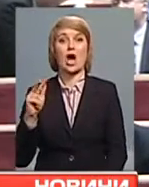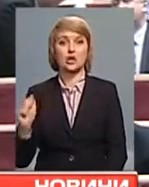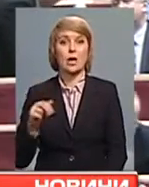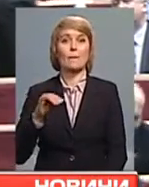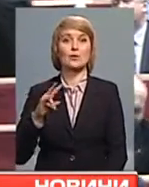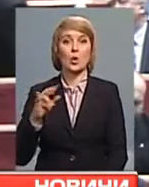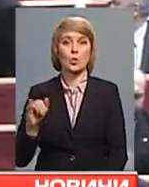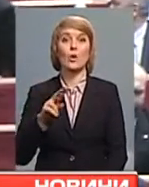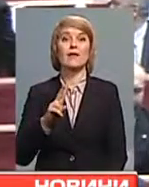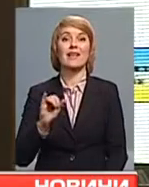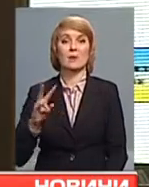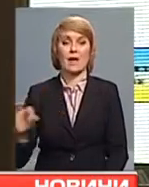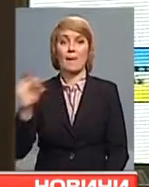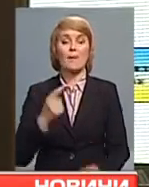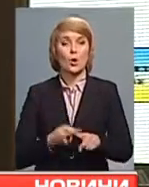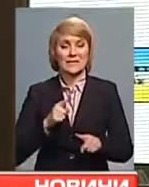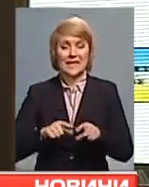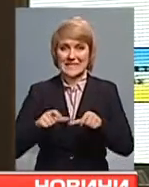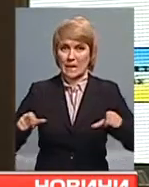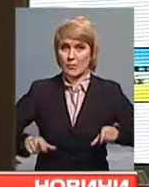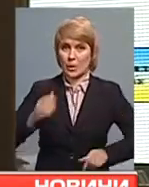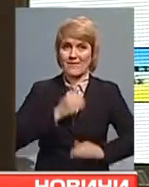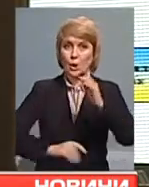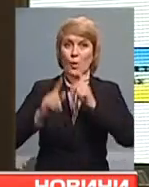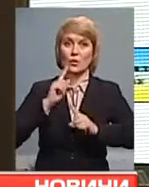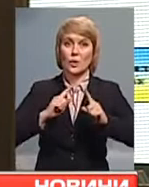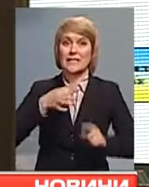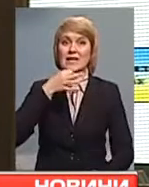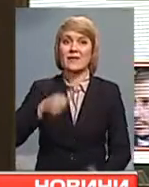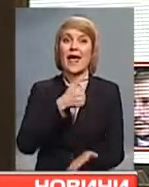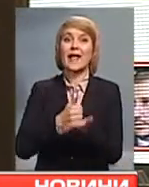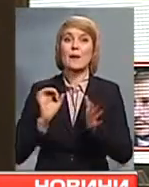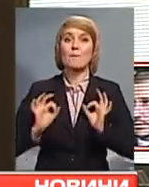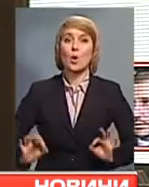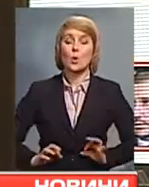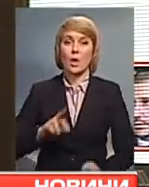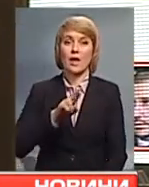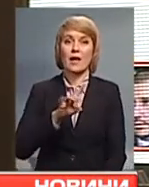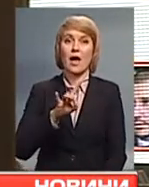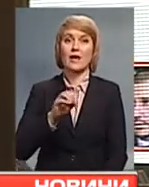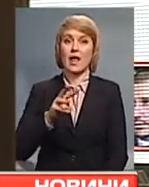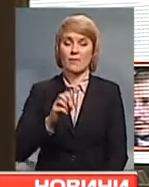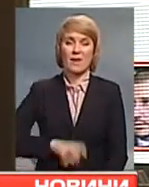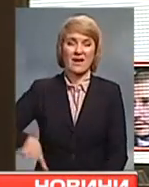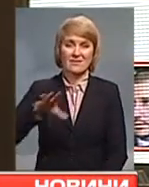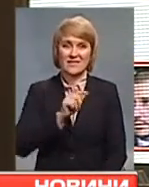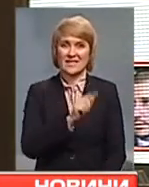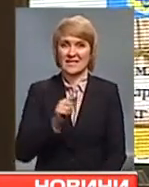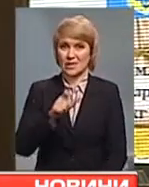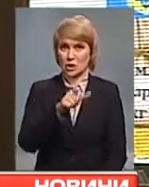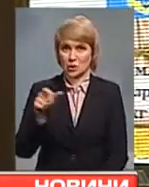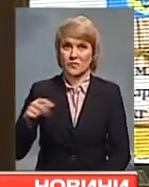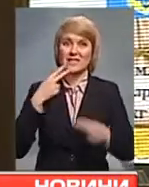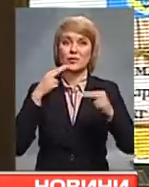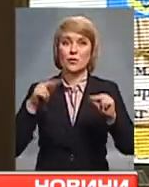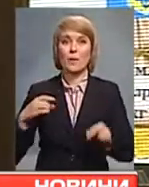Олександра Якименка. Про це з трибуни Верховної Ради заявив генпрокурор Віталій Ярема. Усіх названих екс-чиновників звинувачують у привласненні